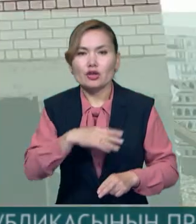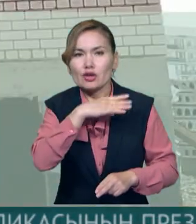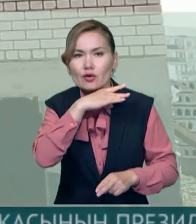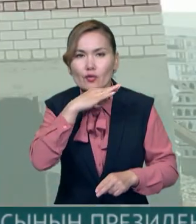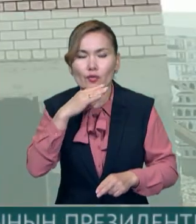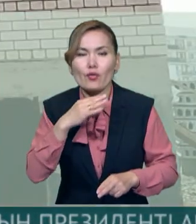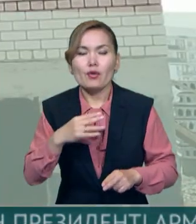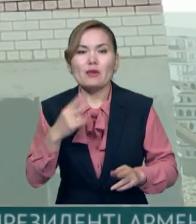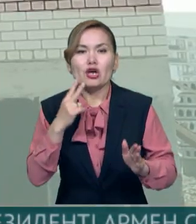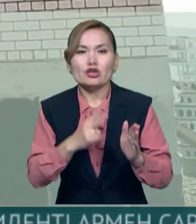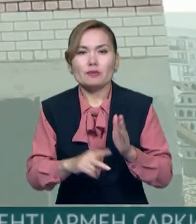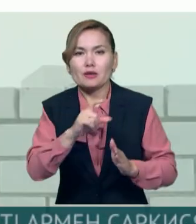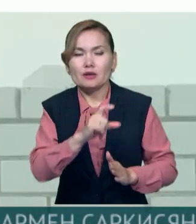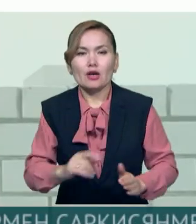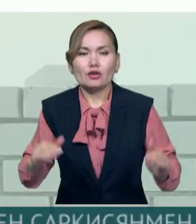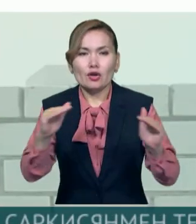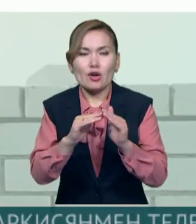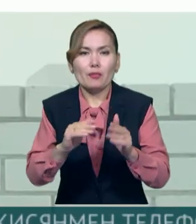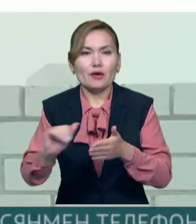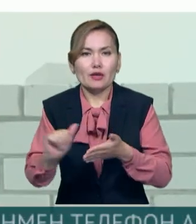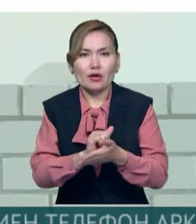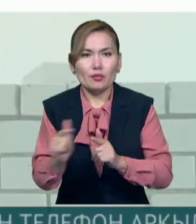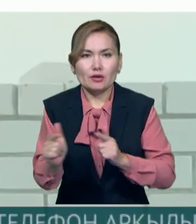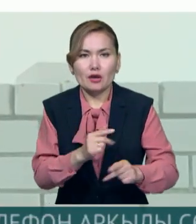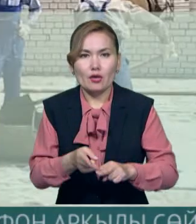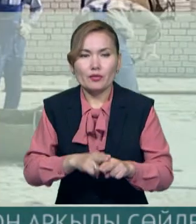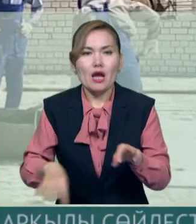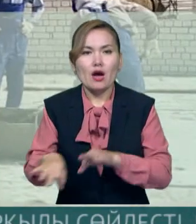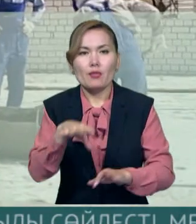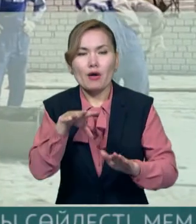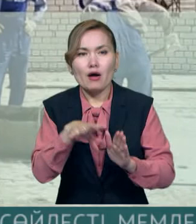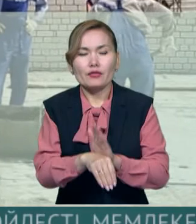үйдің жобалық сметалық құжаттамасы әзірленіп жатыр. Бұл жоба арқылы